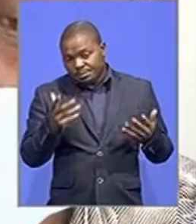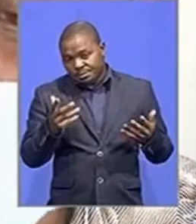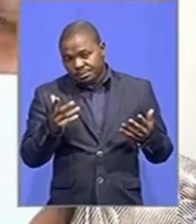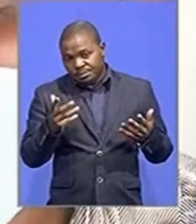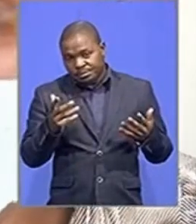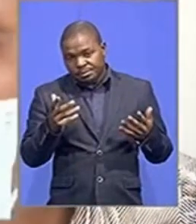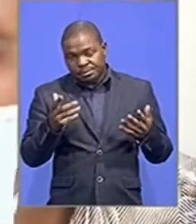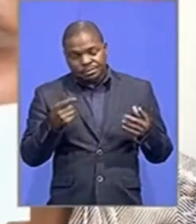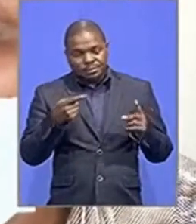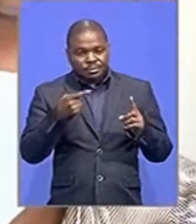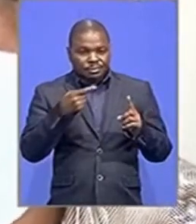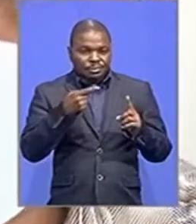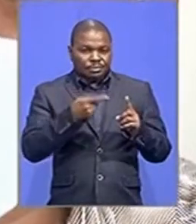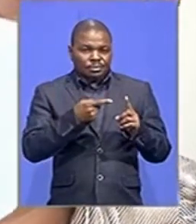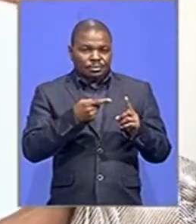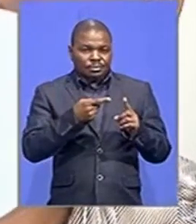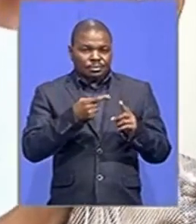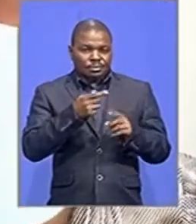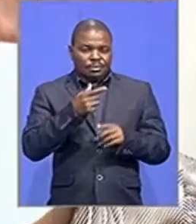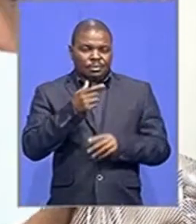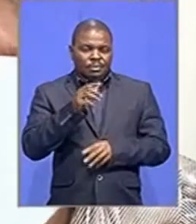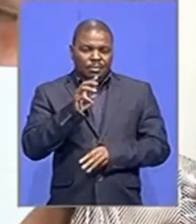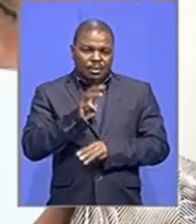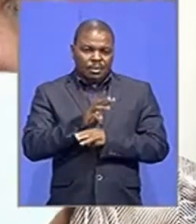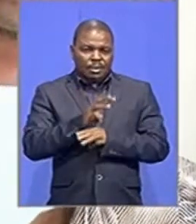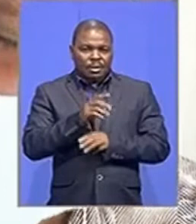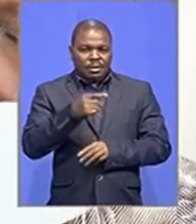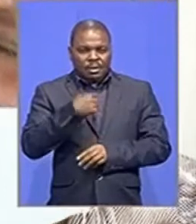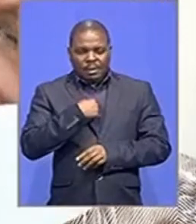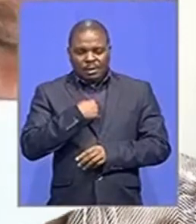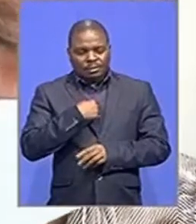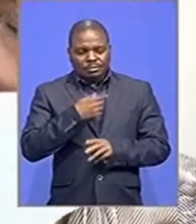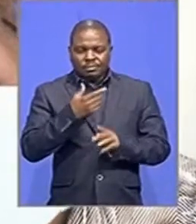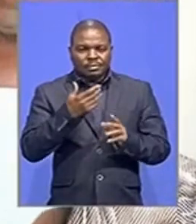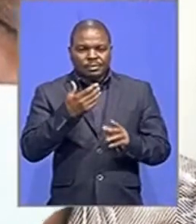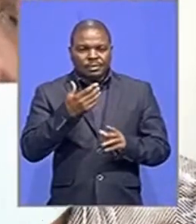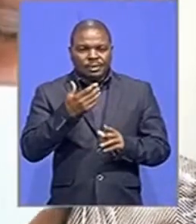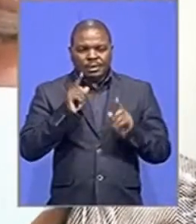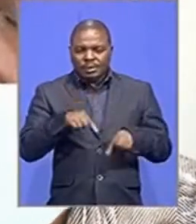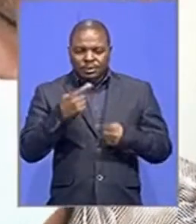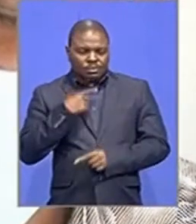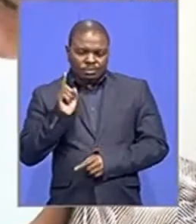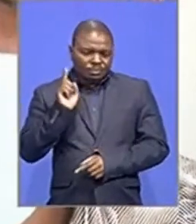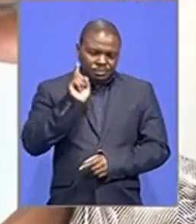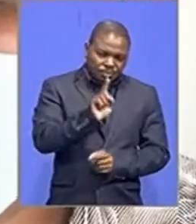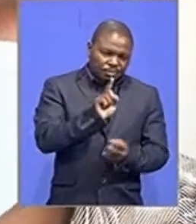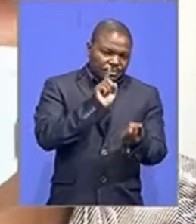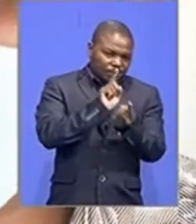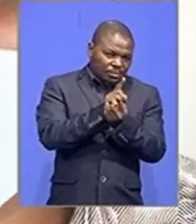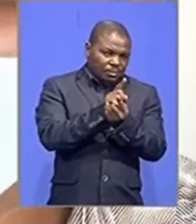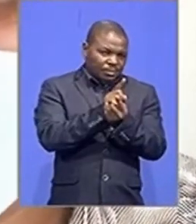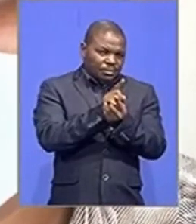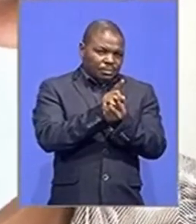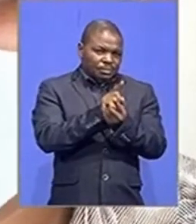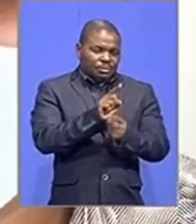di bile ba bitsa ba re ke be sa kgole go ya ke re ga go kgonagale e se